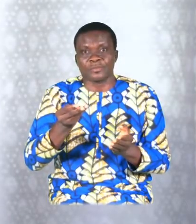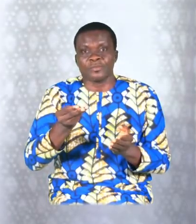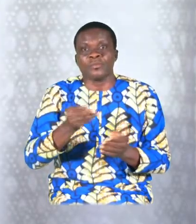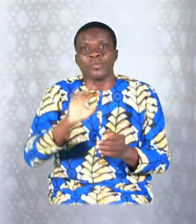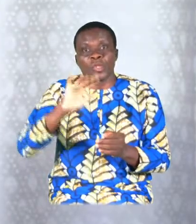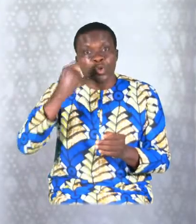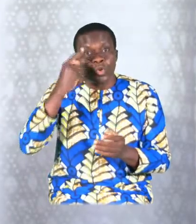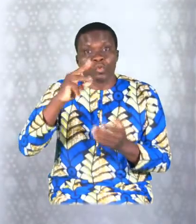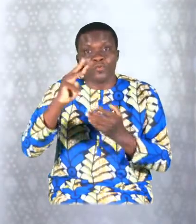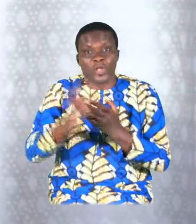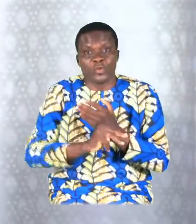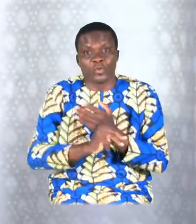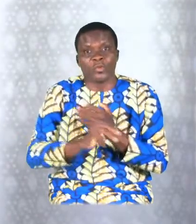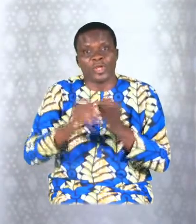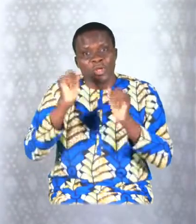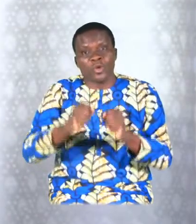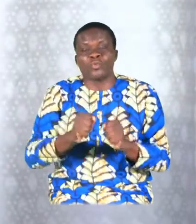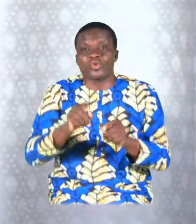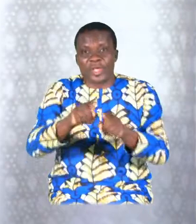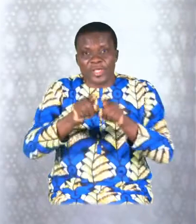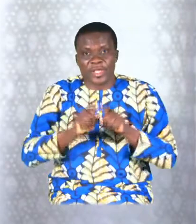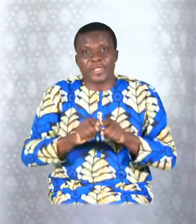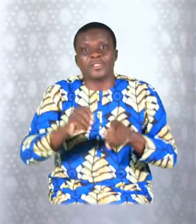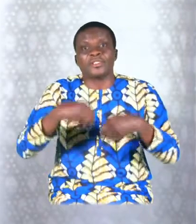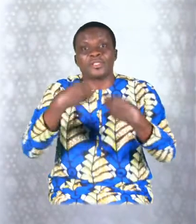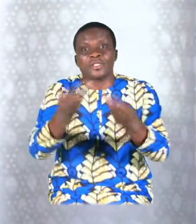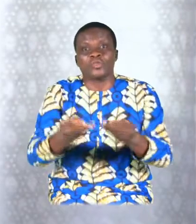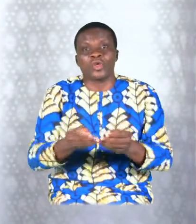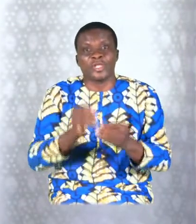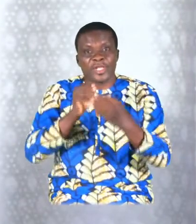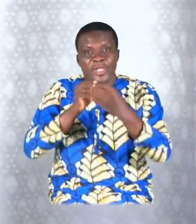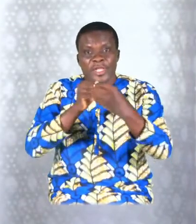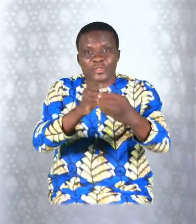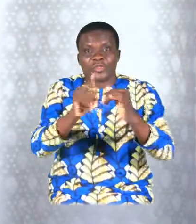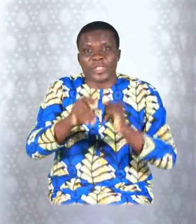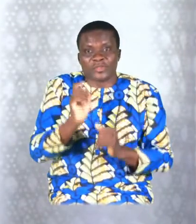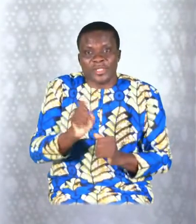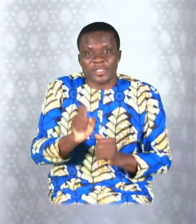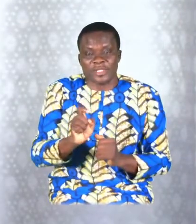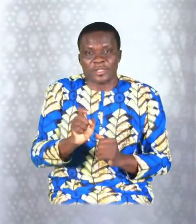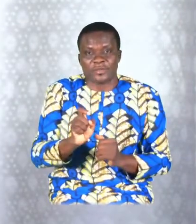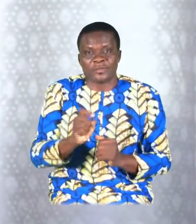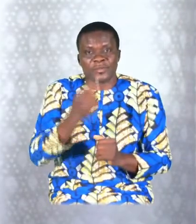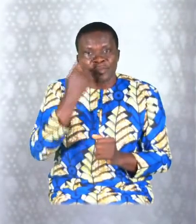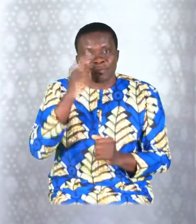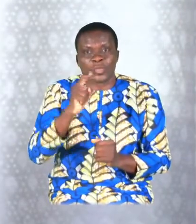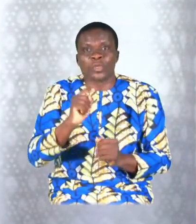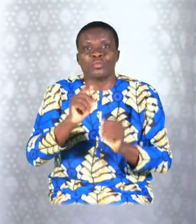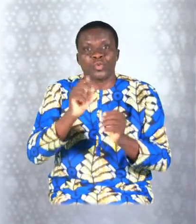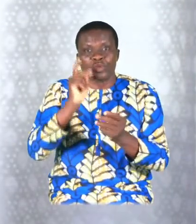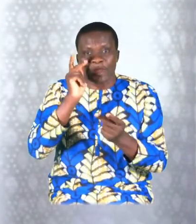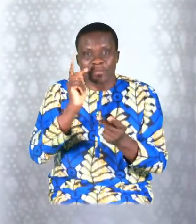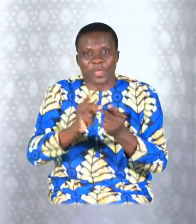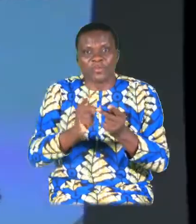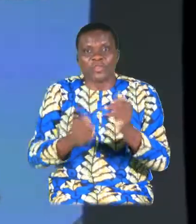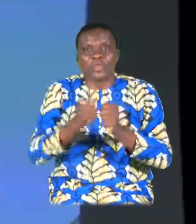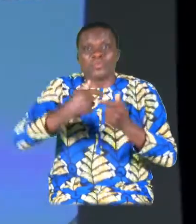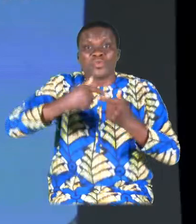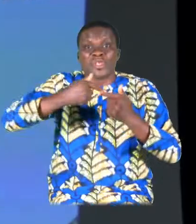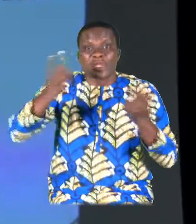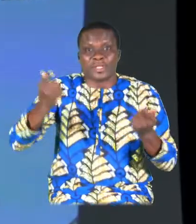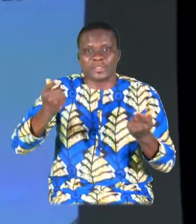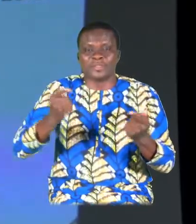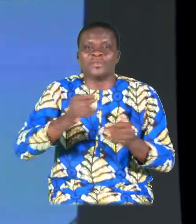Et le gouvernement pourra ainsi donner les orientations nécessaires pour des performances plus grandes.